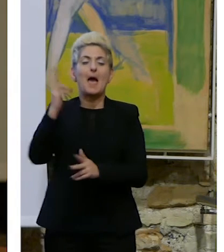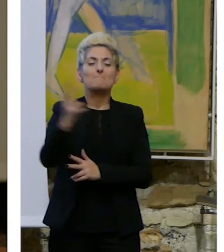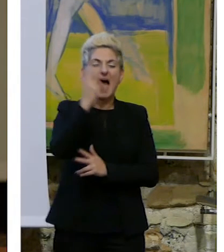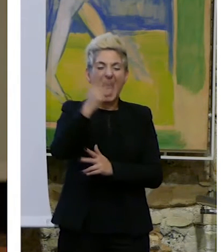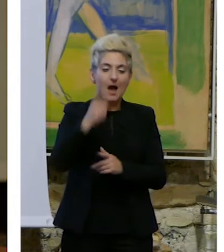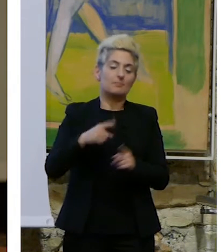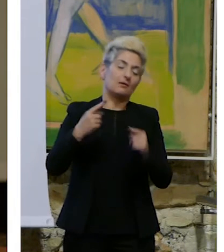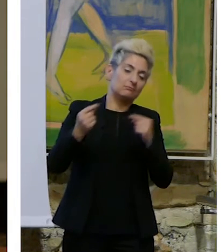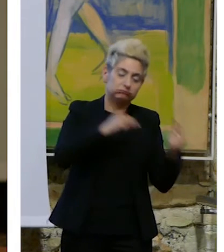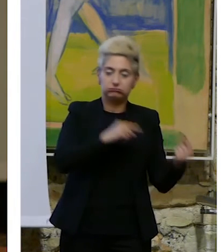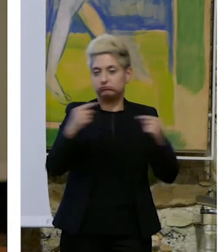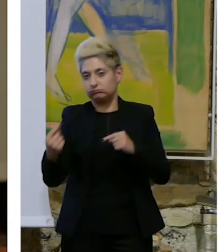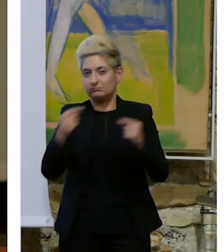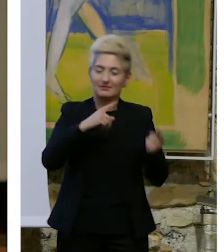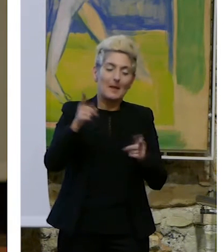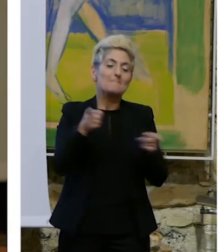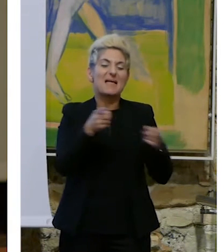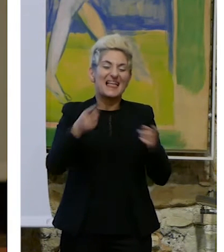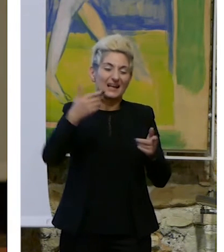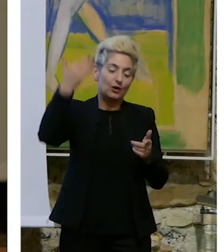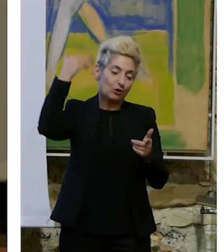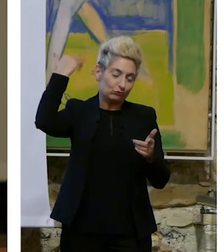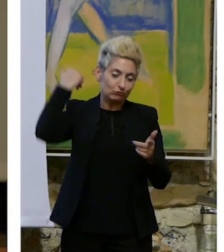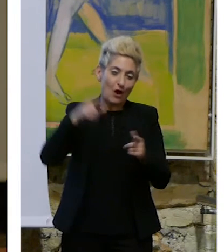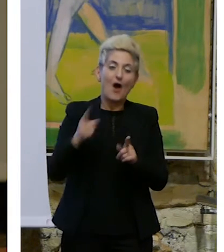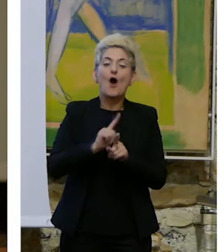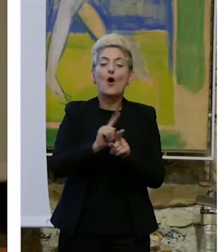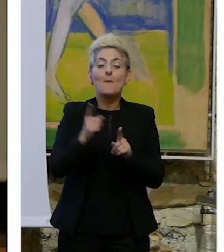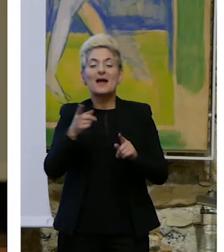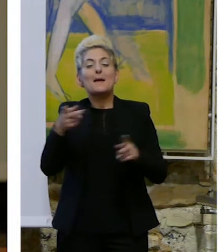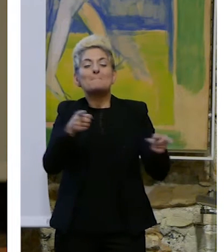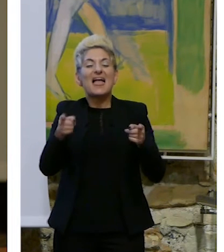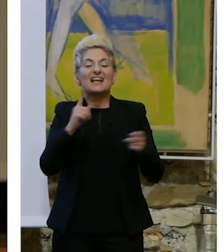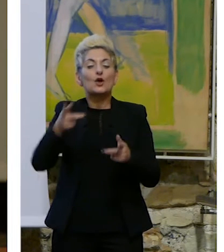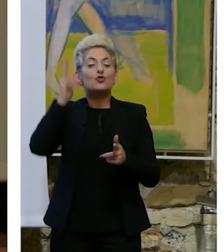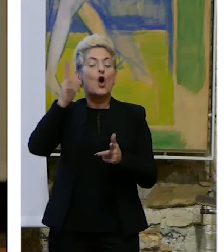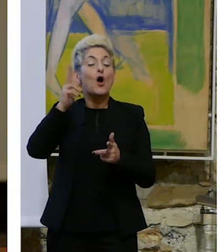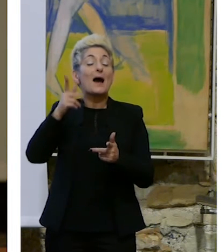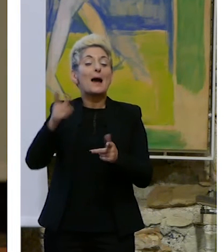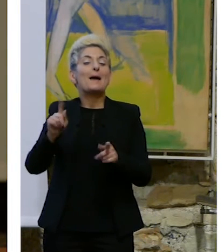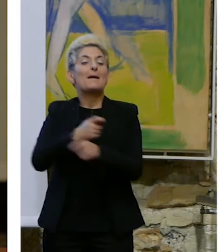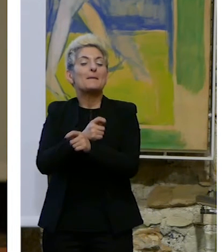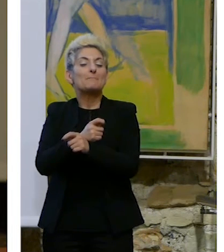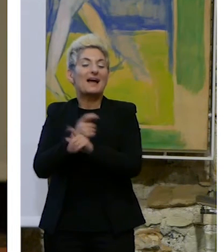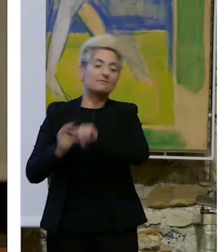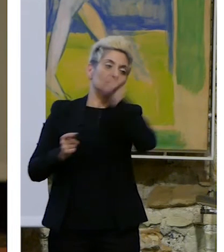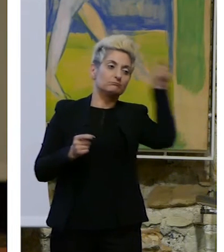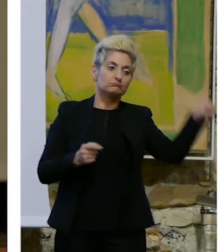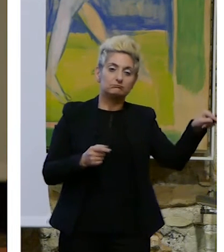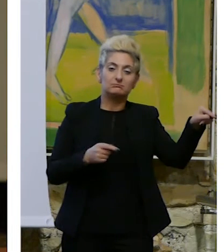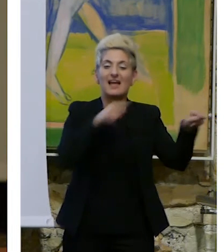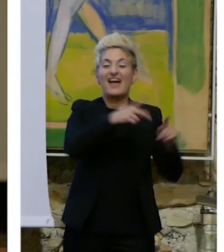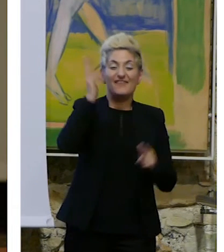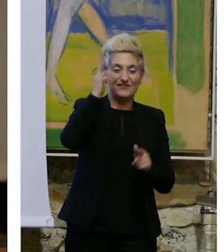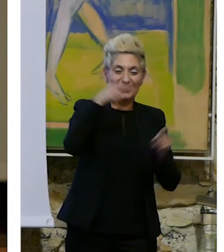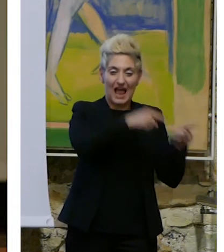po' di pasticci, il pro e contro, in uno dei passaggi per uno dei concili fatti in Francia, il Papa si è passato lì vicino dove lui aveva messo la